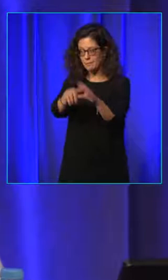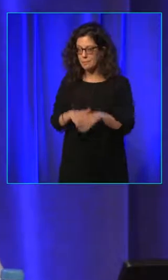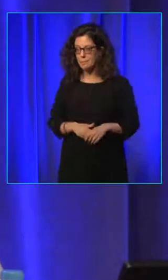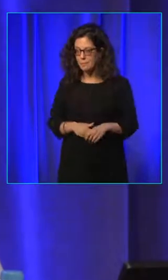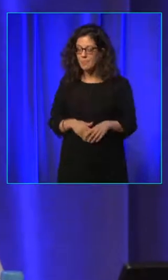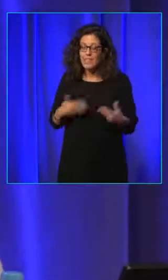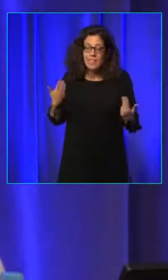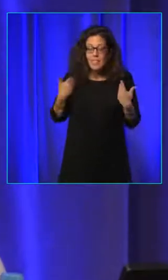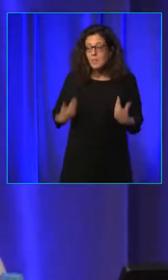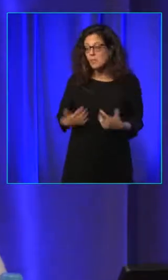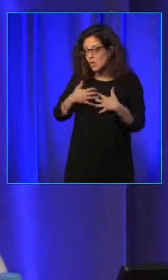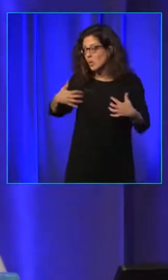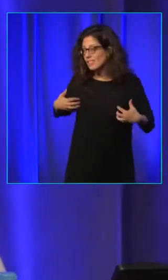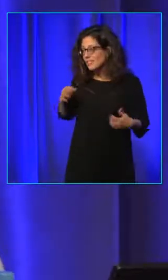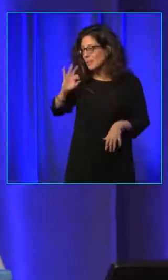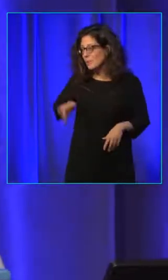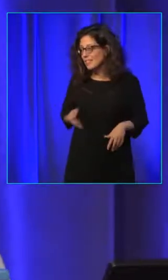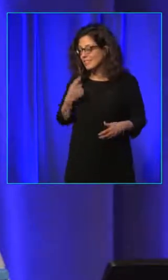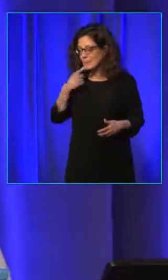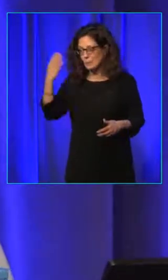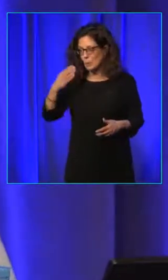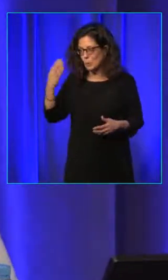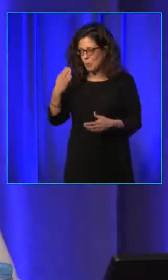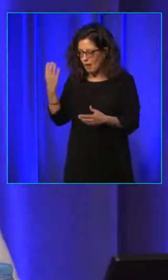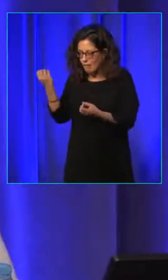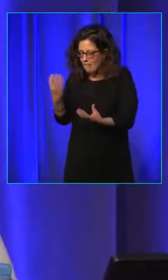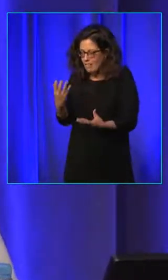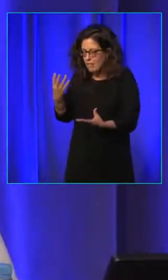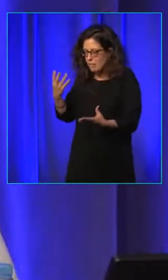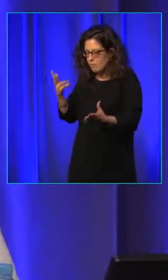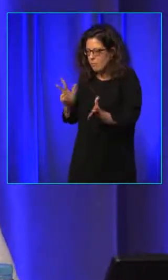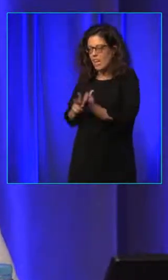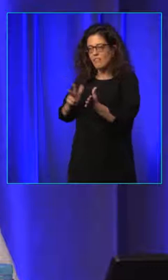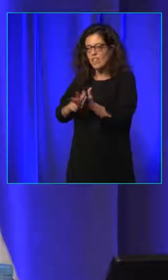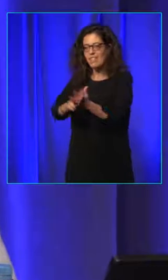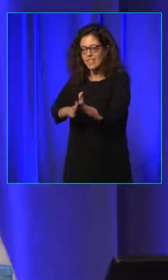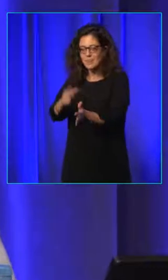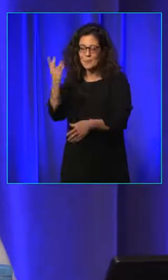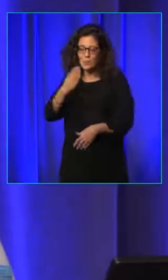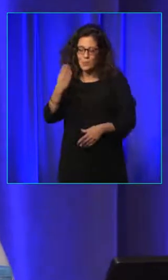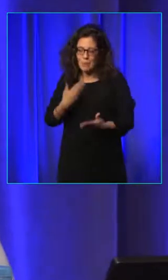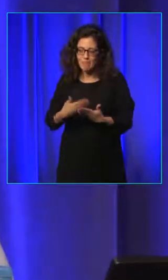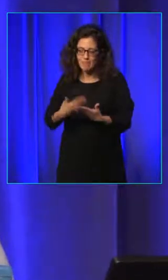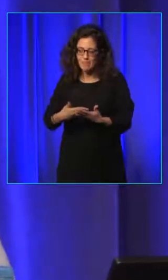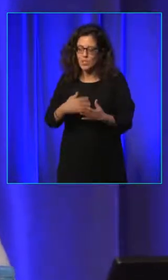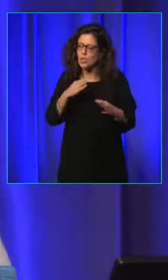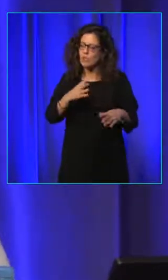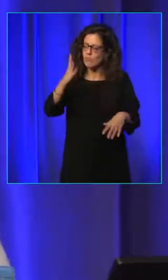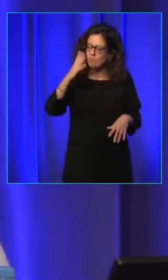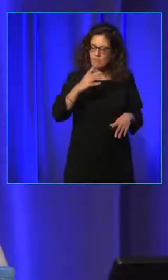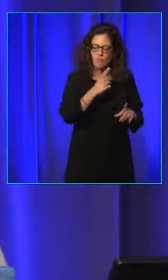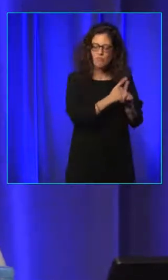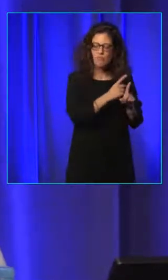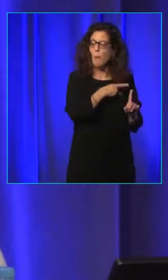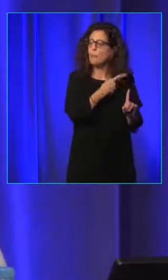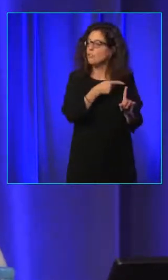suis une scientifique, donc j'aime bien valider des faits. Et j'avais été voir un médecin à l'INSEP et